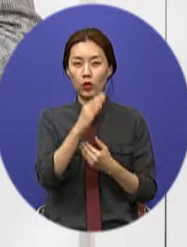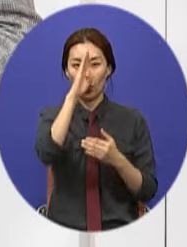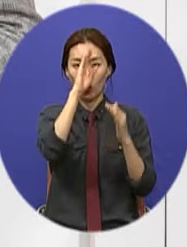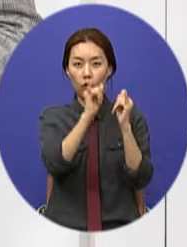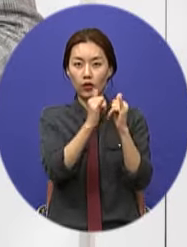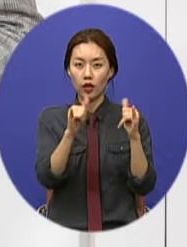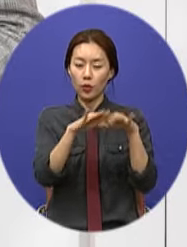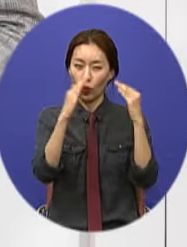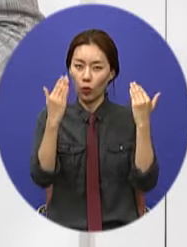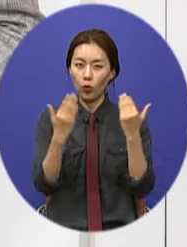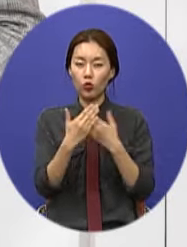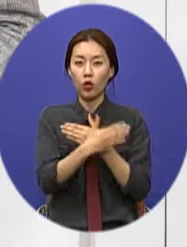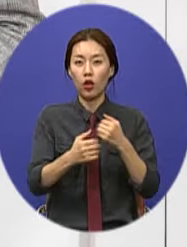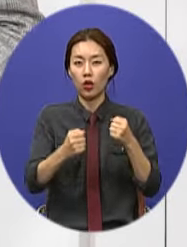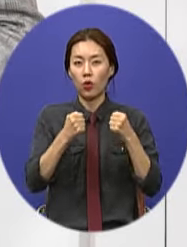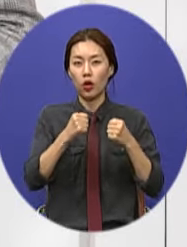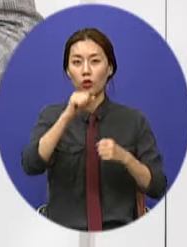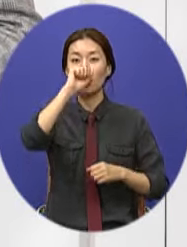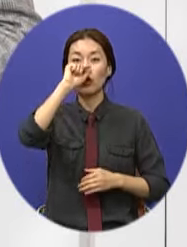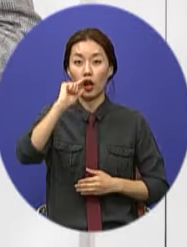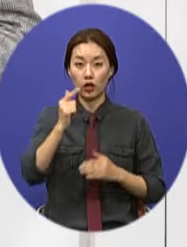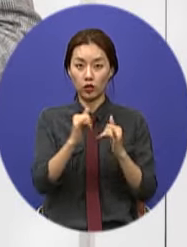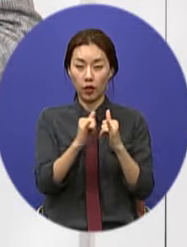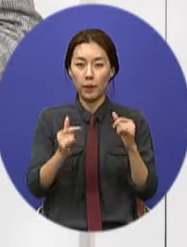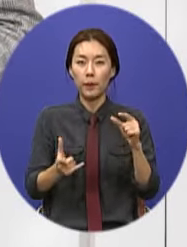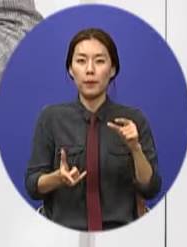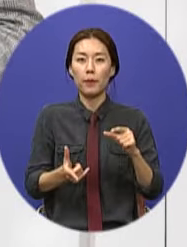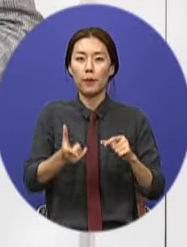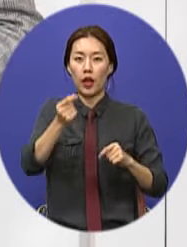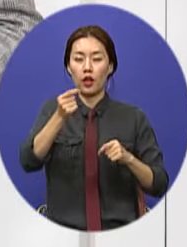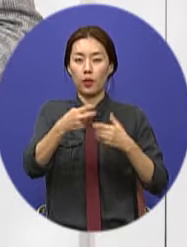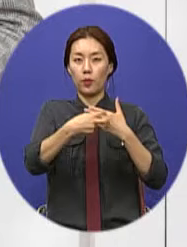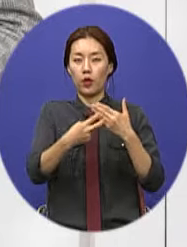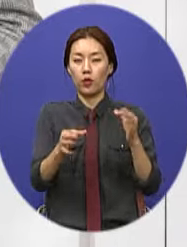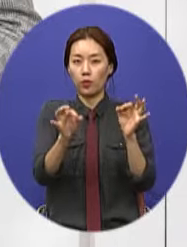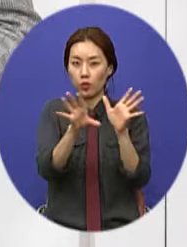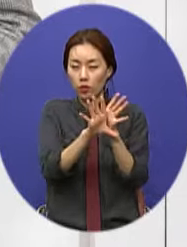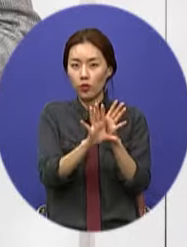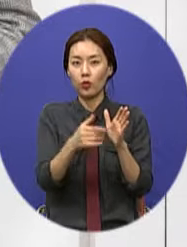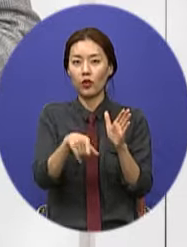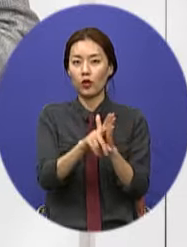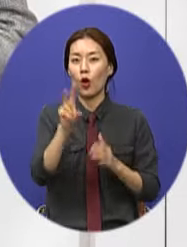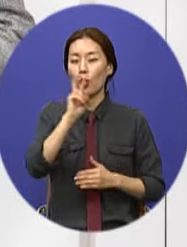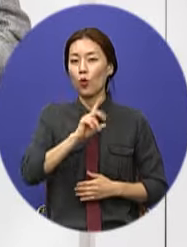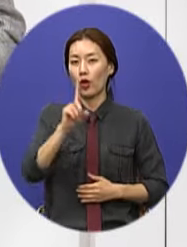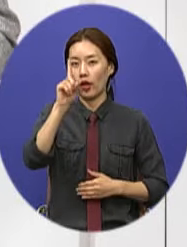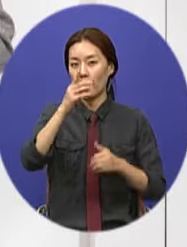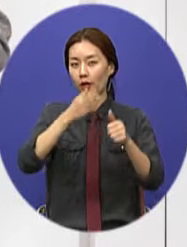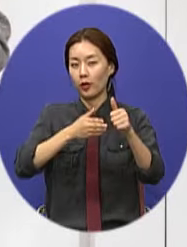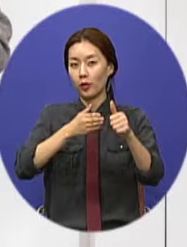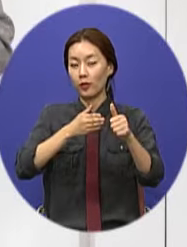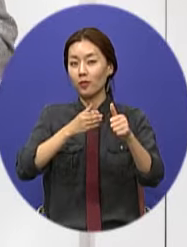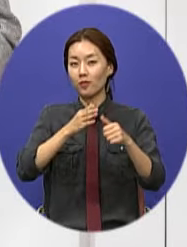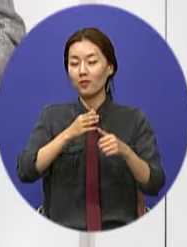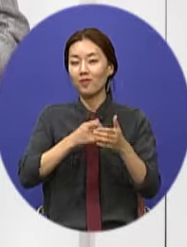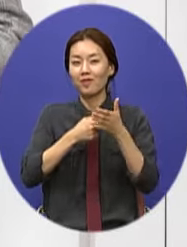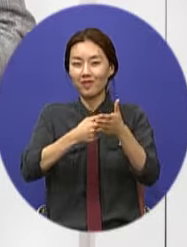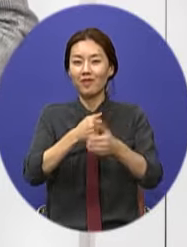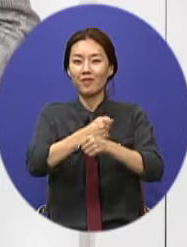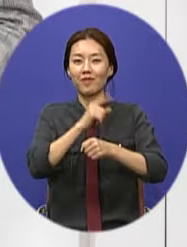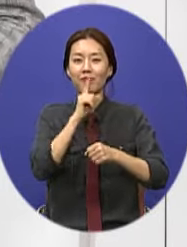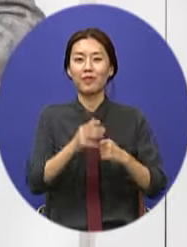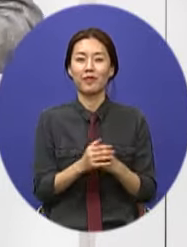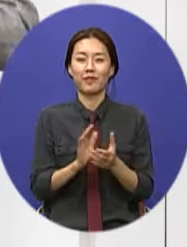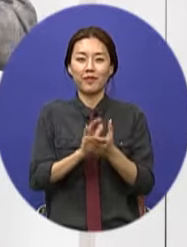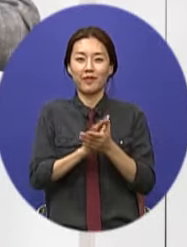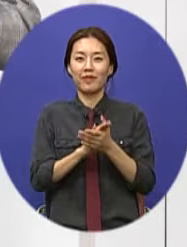모두 건강 안 좋으신 분들 네. 빨리 케어를 위해서 내가 이렇게 노래를 한 곡 불러 싶어서 예. 이렇게 신청을 한번 했어요.